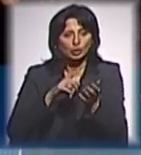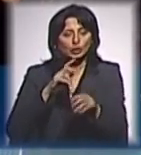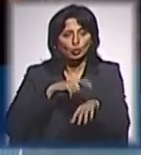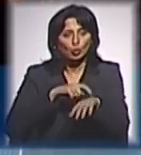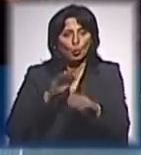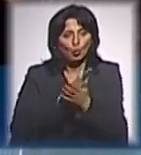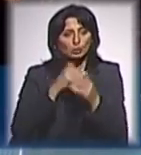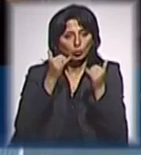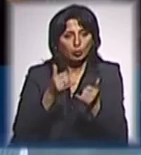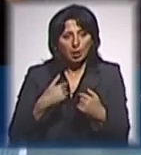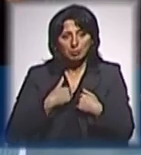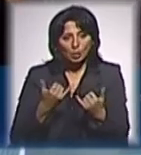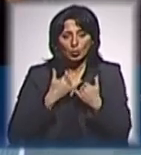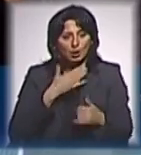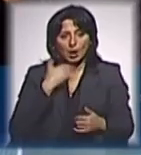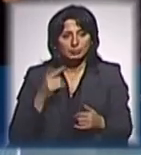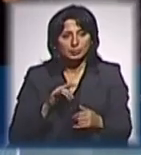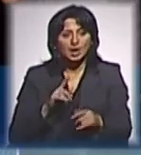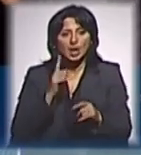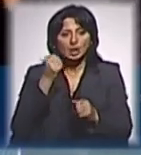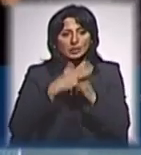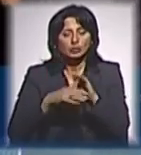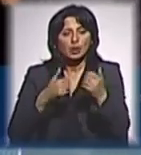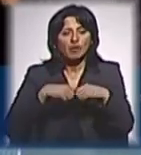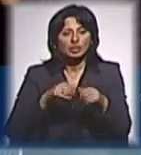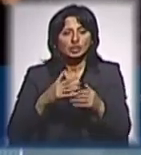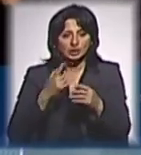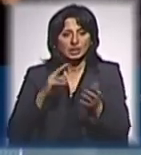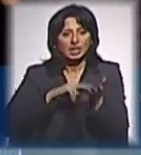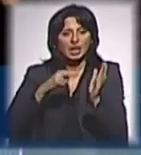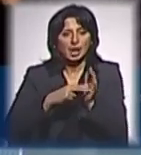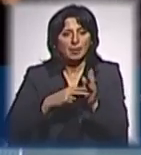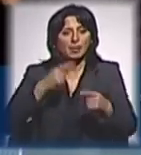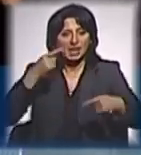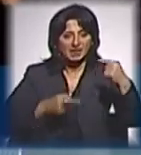არა გვაქვს ჩვენ ეს მომენტი? რატომ არის, რომ დღეს CSKO-ს გადაწყვეტილებით